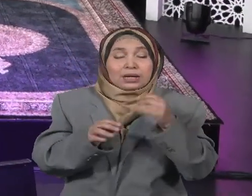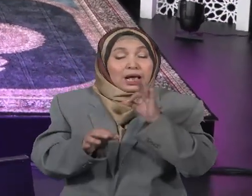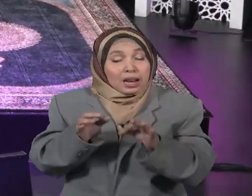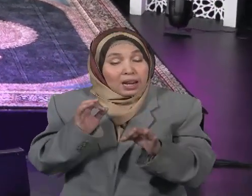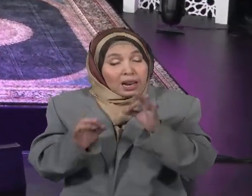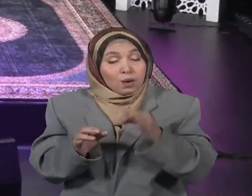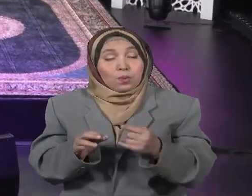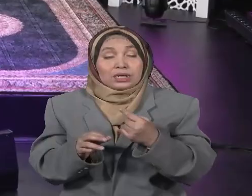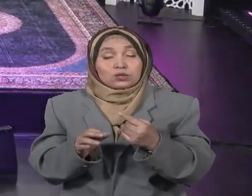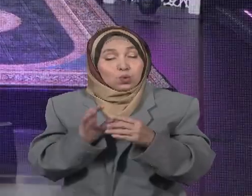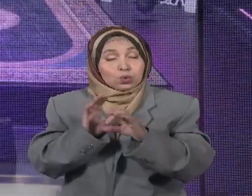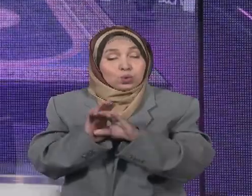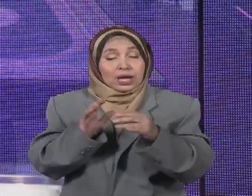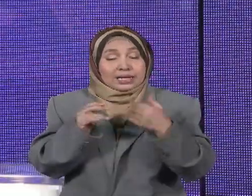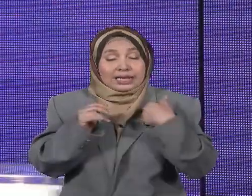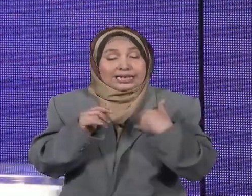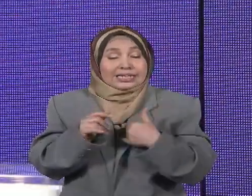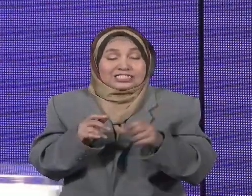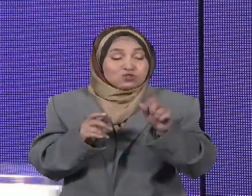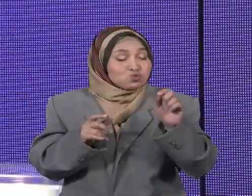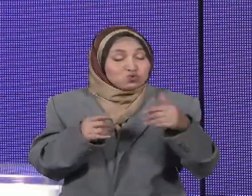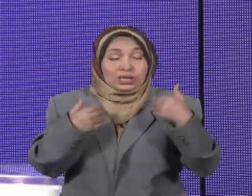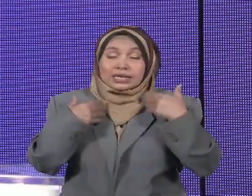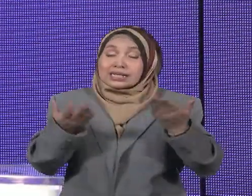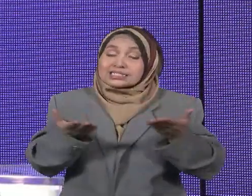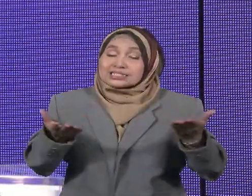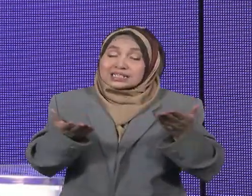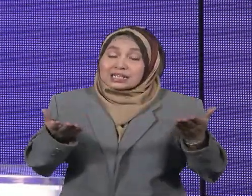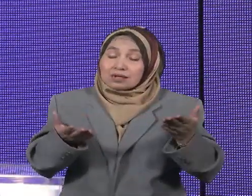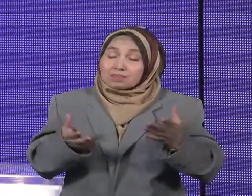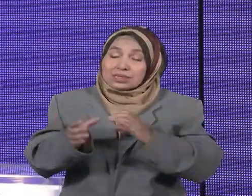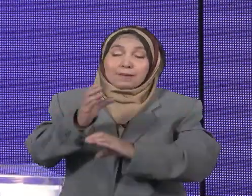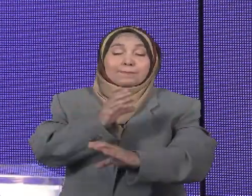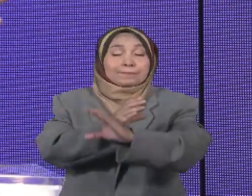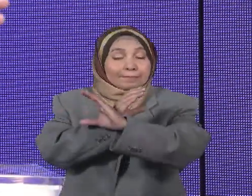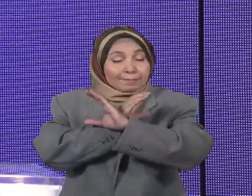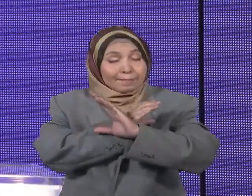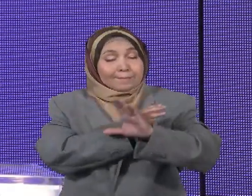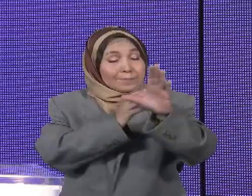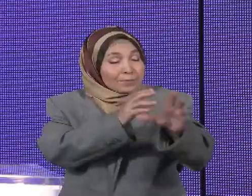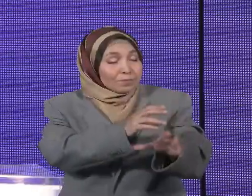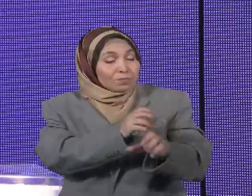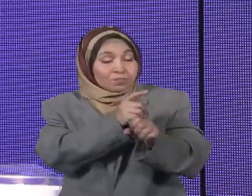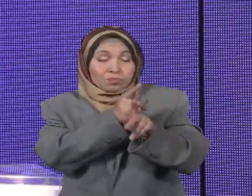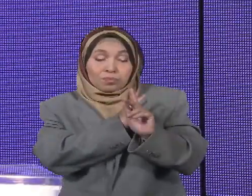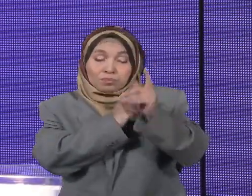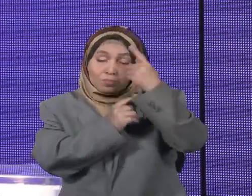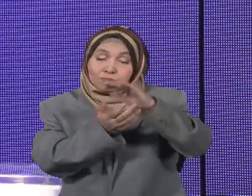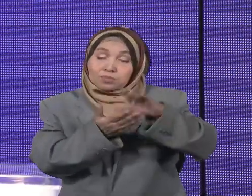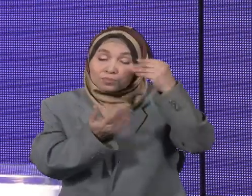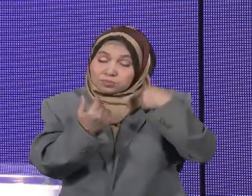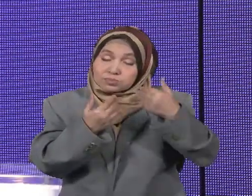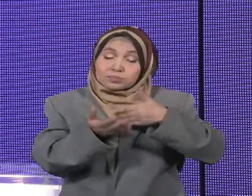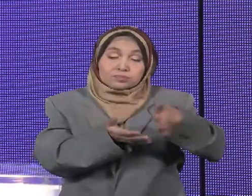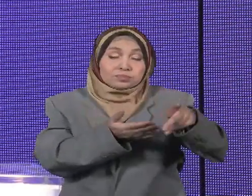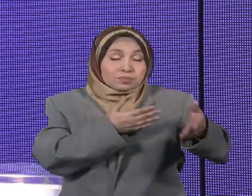Kalau katakan tuan-tuan yang berada di studio, berada di rumah, kita prihatin. Yeah. Ketika dia ambil pinjaman untuk belajar tu, ada tak dia bayar balik